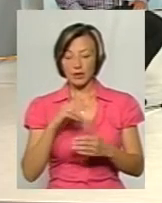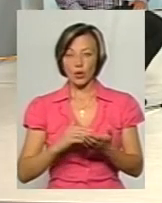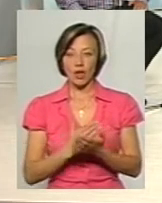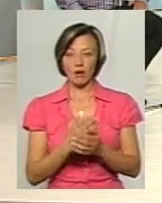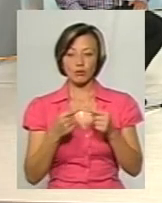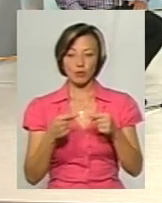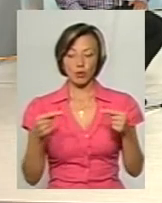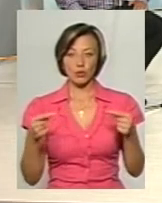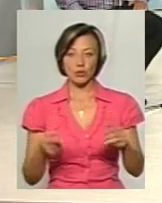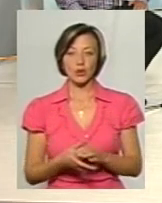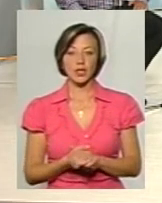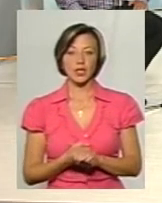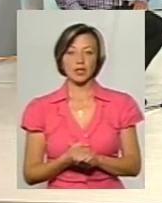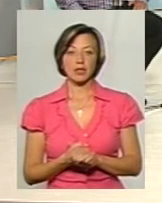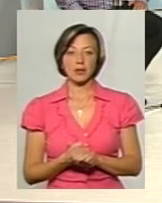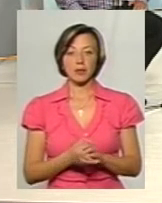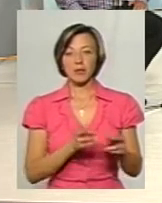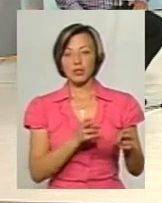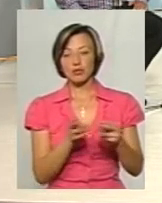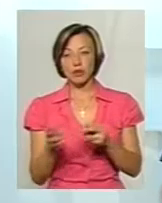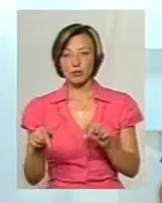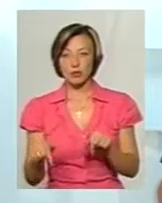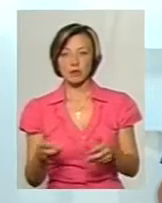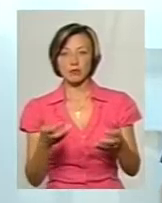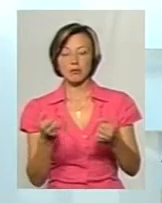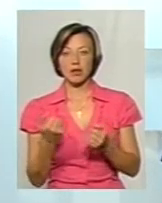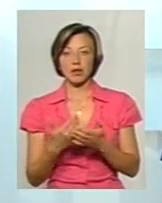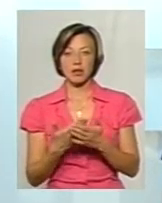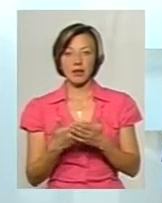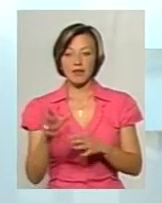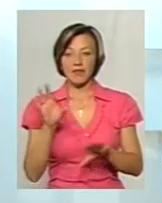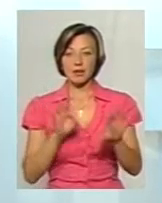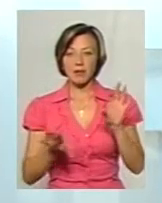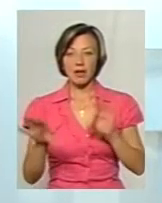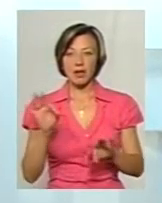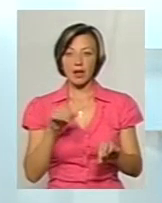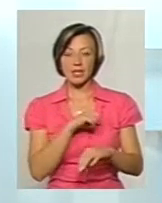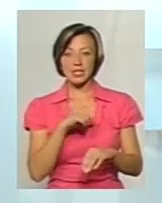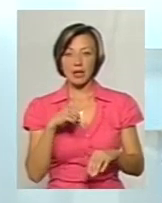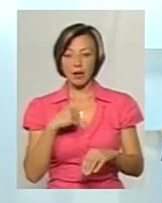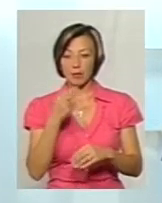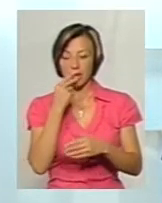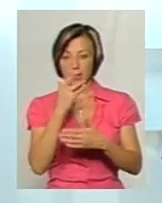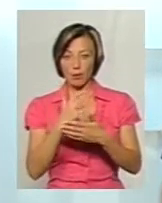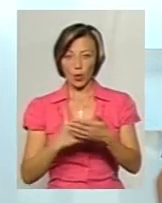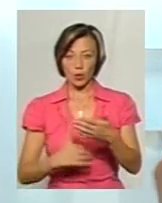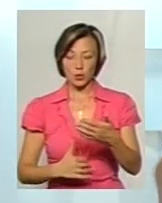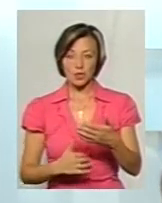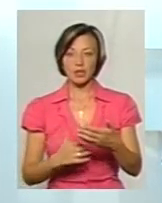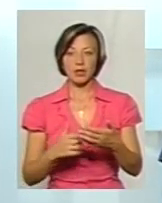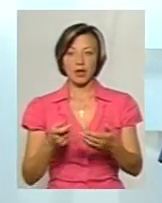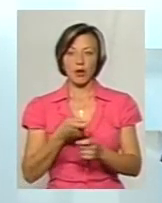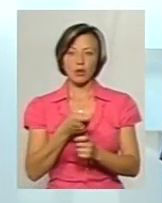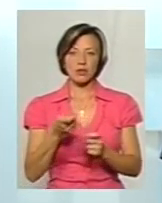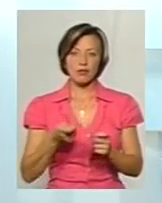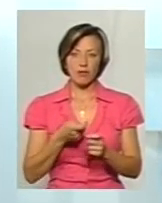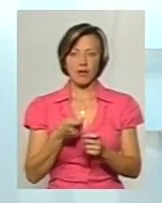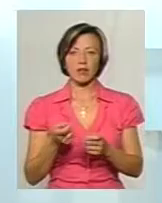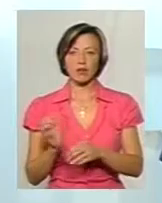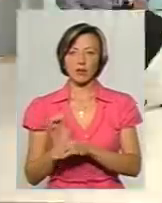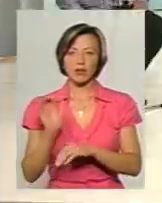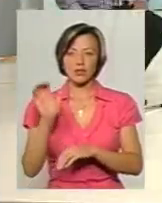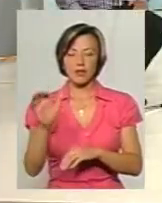так, продукту. Так, вони приїжджали до нас, вони брали, відбирали самі продукцію. Вони консервували її,